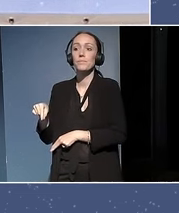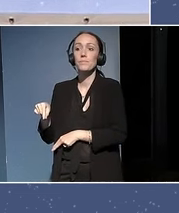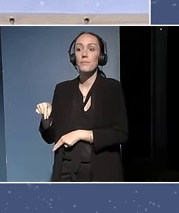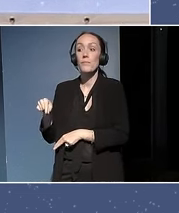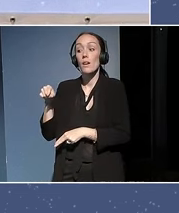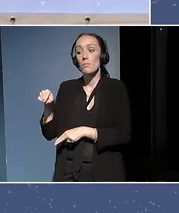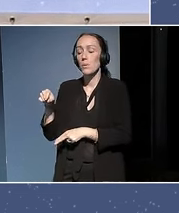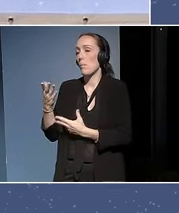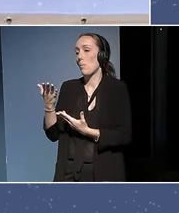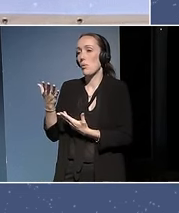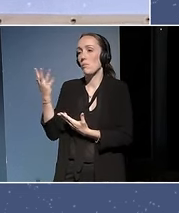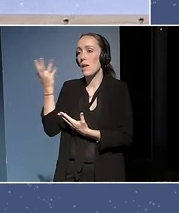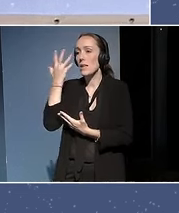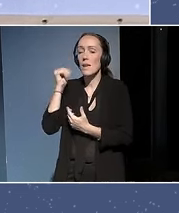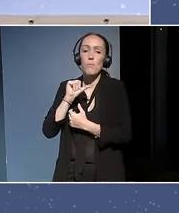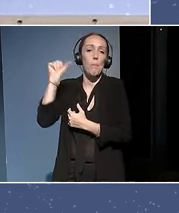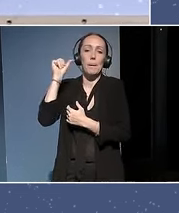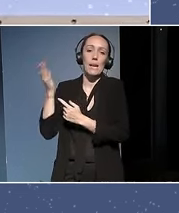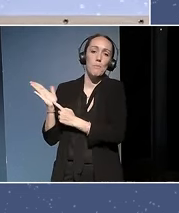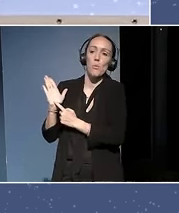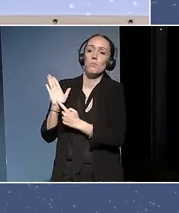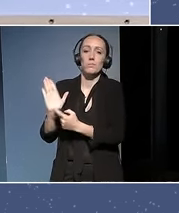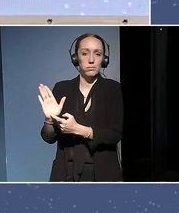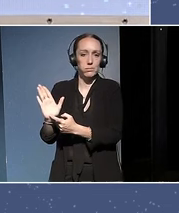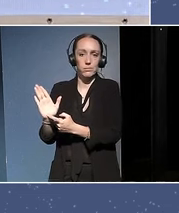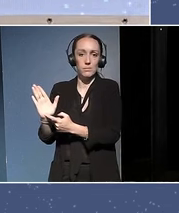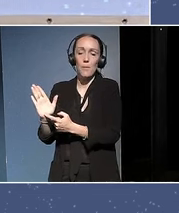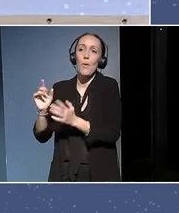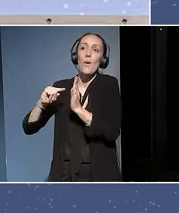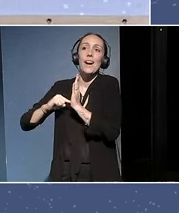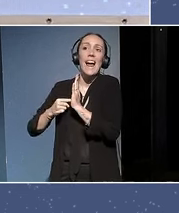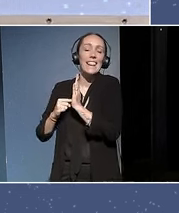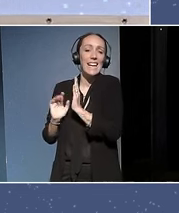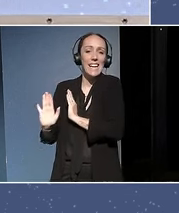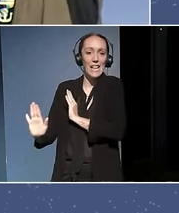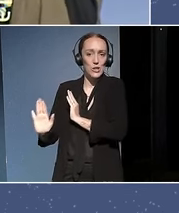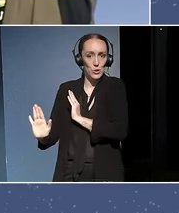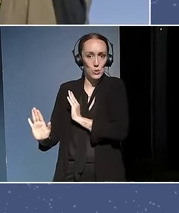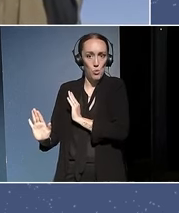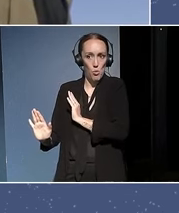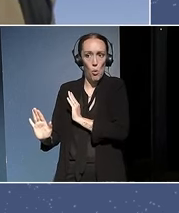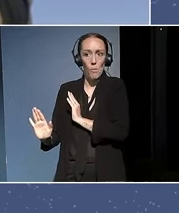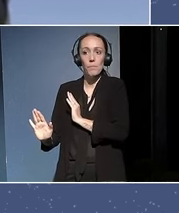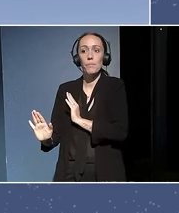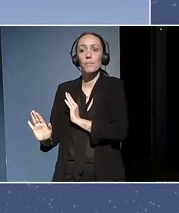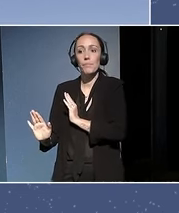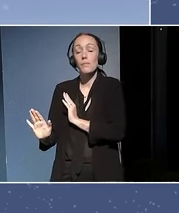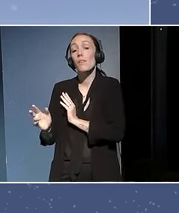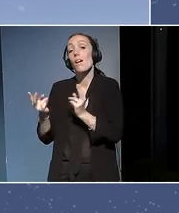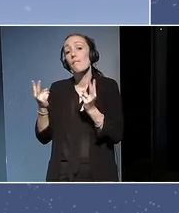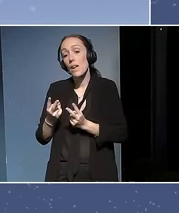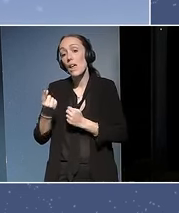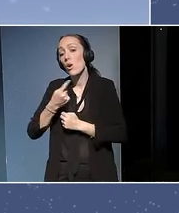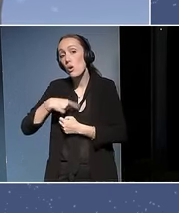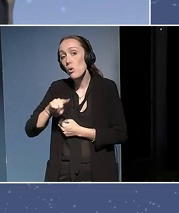rappresentanza è la nuova carta d'identità dello spinosauro però è nuovo perché abbiamo perso Lolo tipo LOL